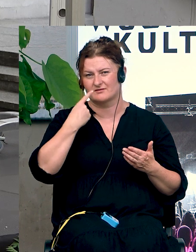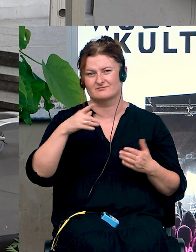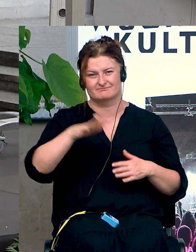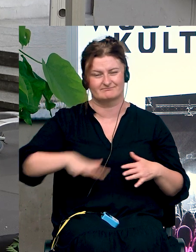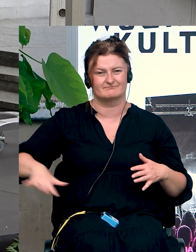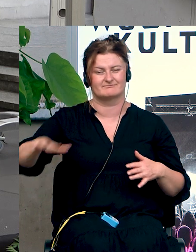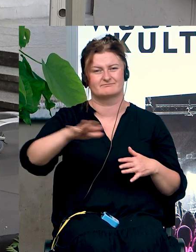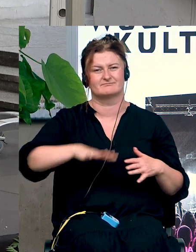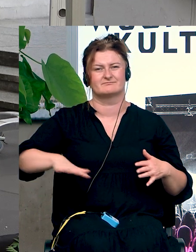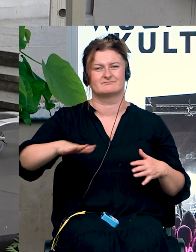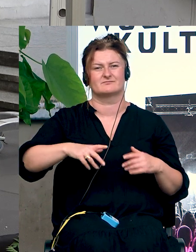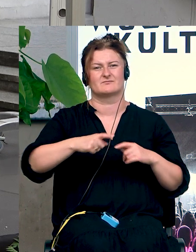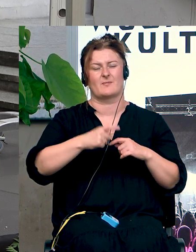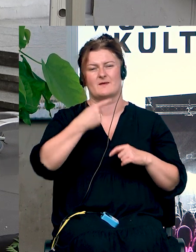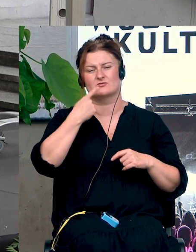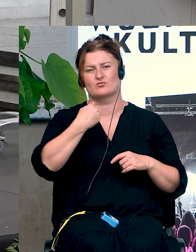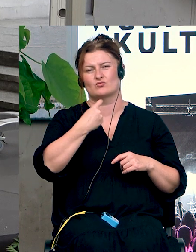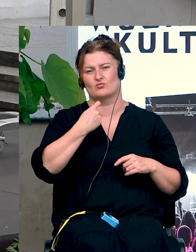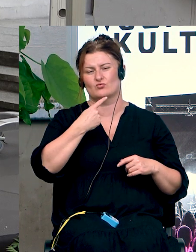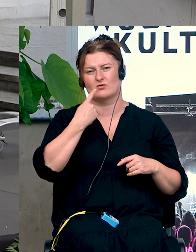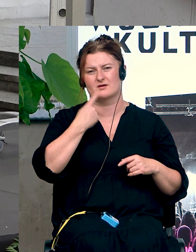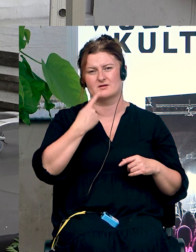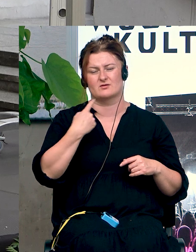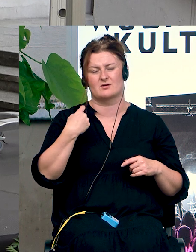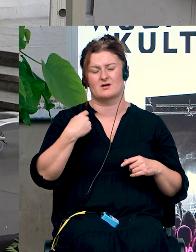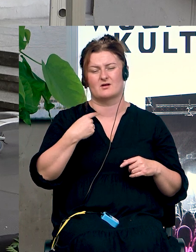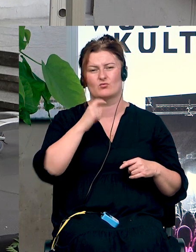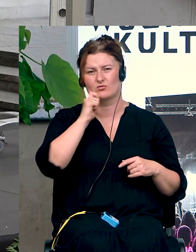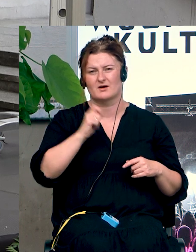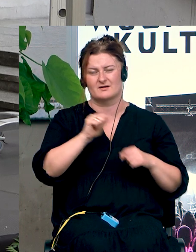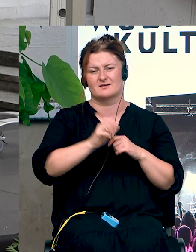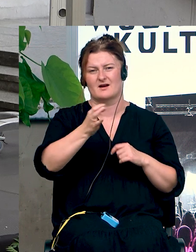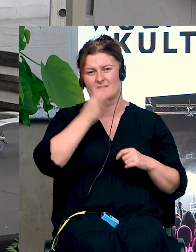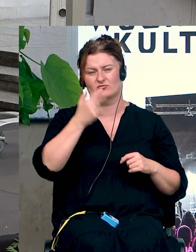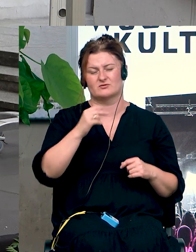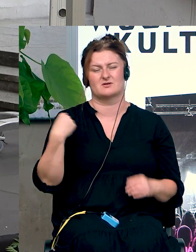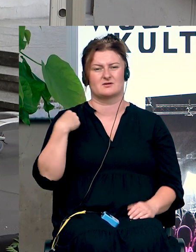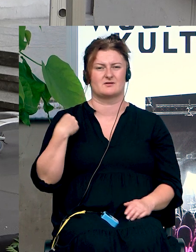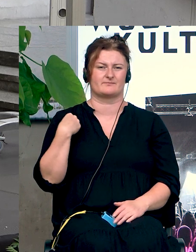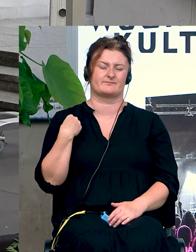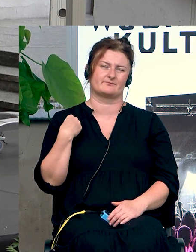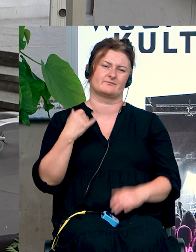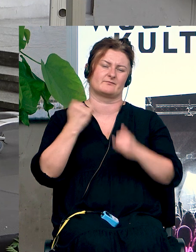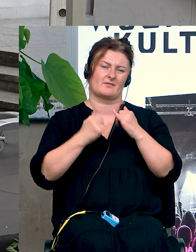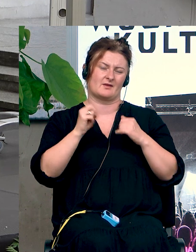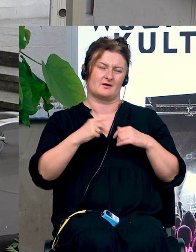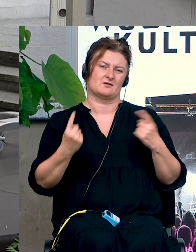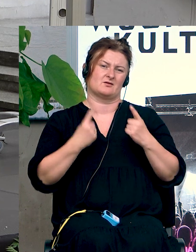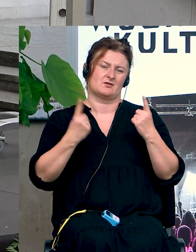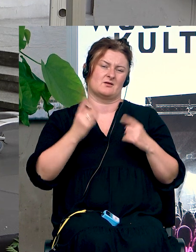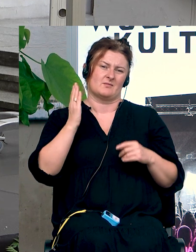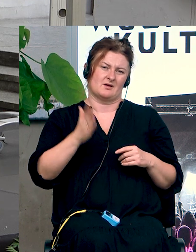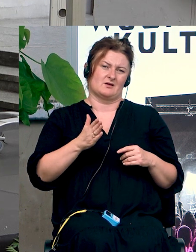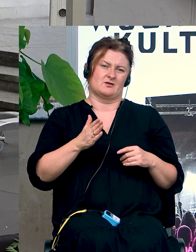англійську. Але я розумію, що якщо ще потриває ситуація, коли ми не можемо поїхати додому рік-два, то мова буде втрачатися. Тому вдома